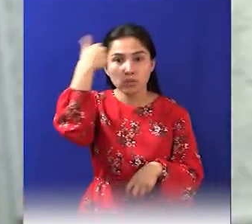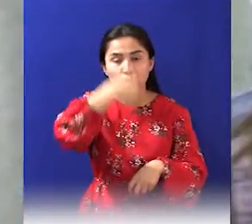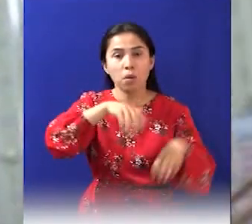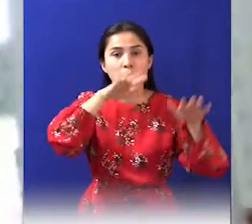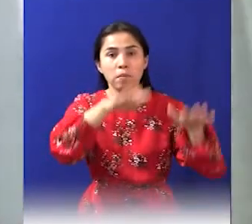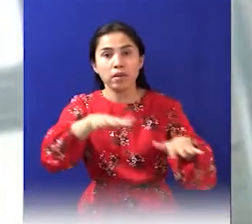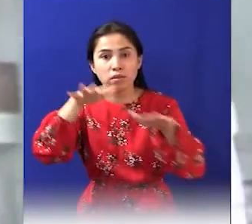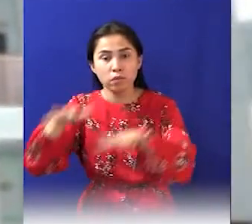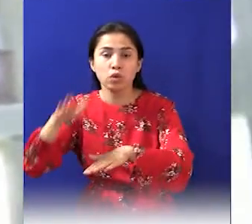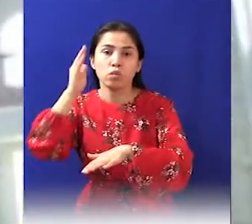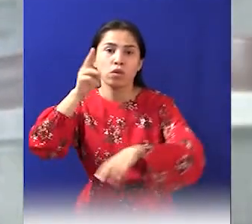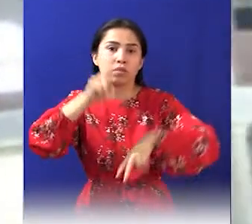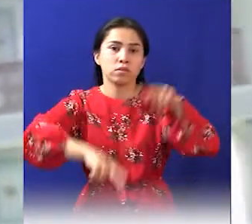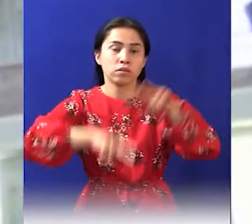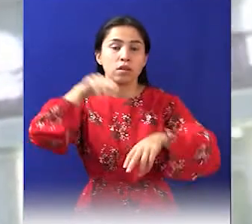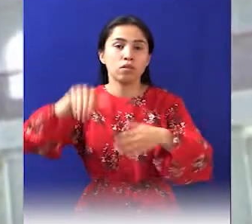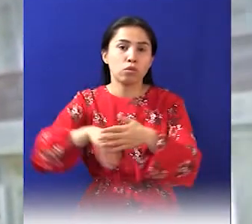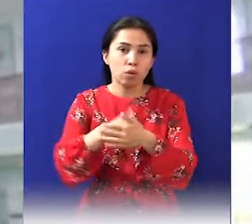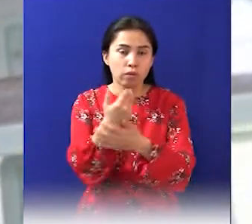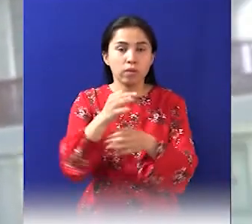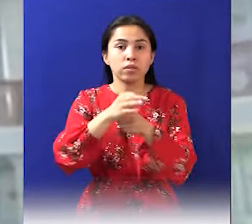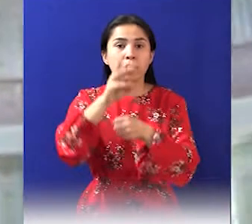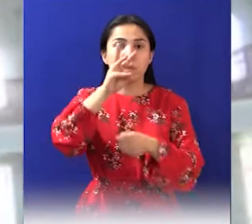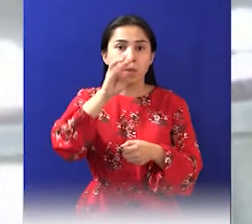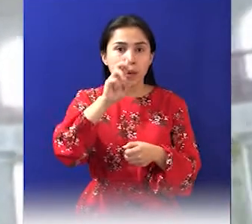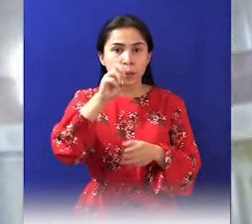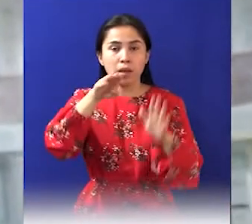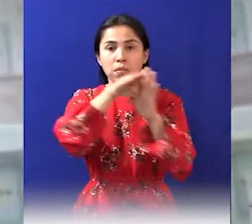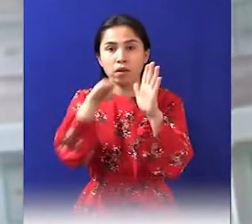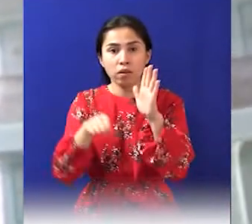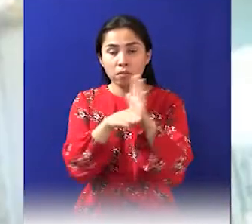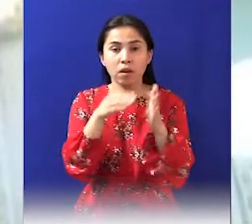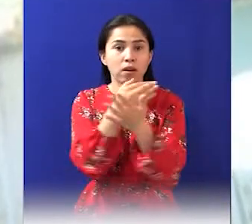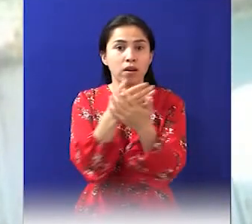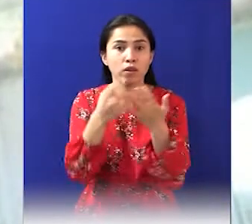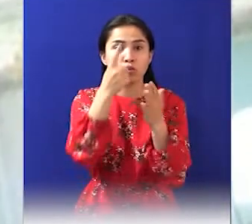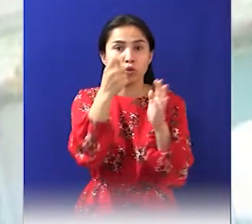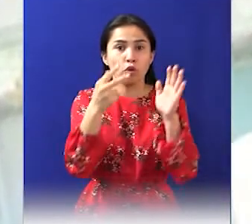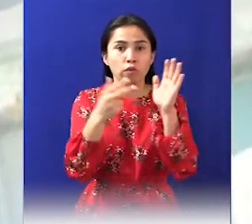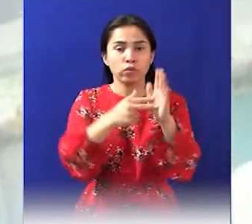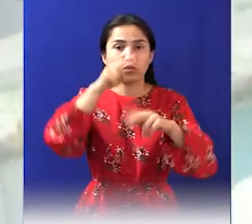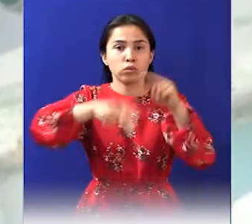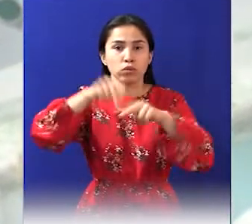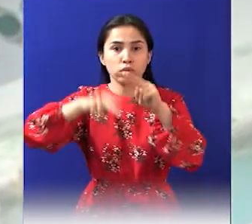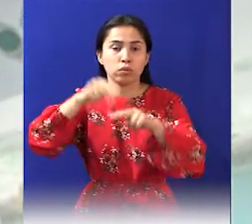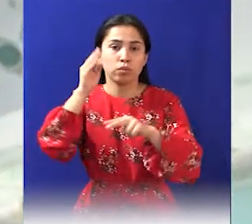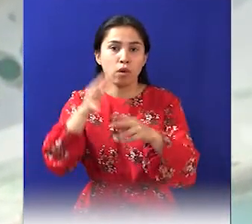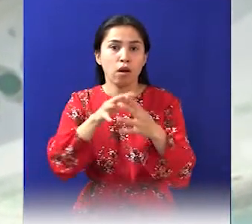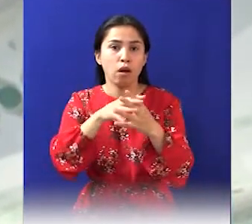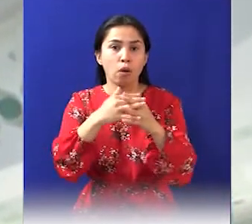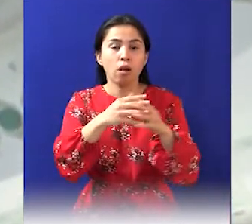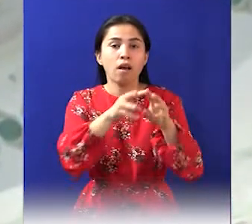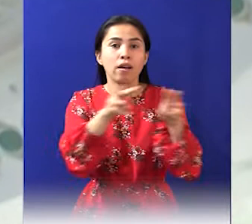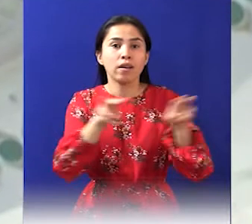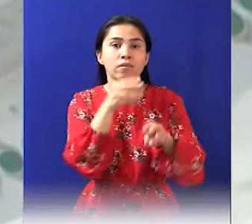Қадыр түнінде мұсылмандар имамдардың уағыздарын тыңдап, көкейлерінде жүрген сұрақтарына жауап алып, көптеген ізгілікті амалдарды үйреніп, таң сәресіне дейін құлшылықпен